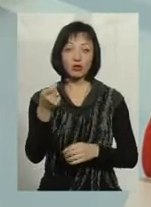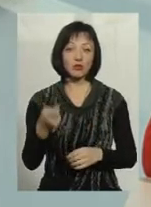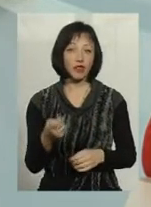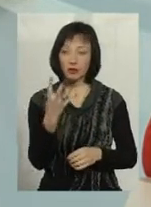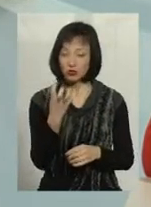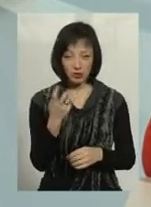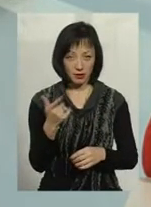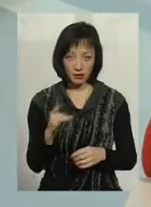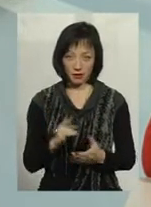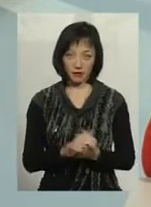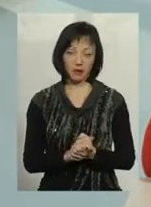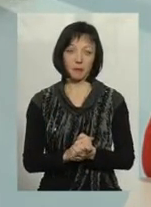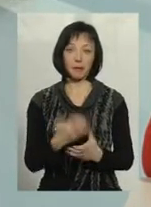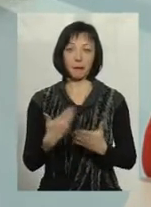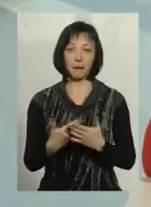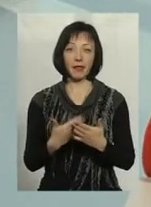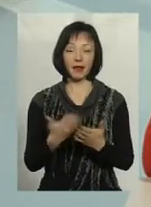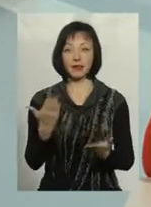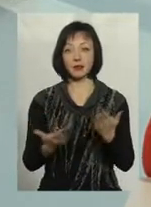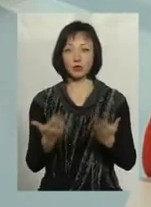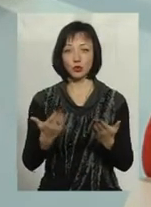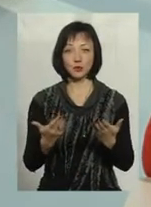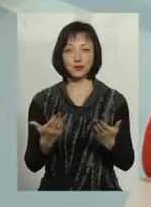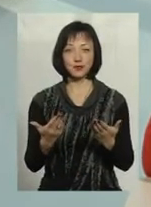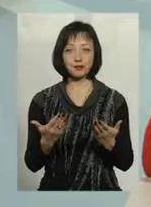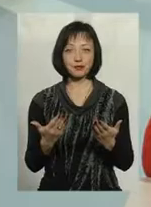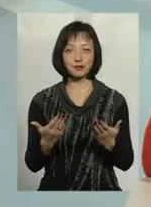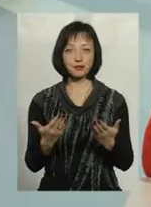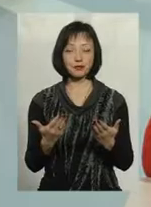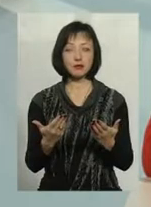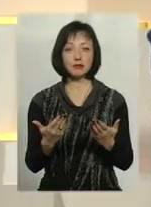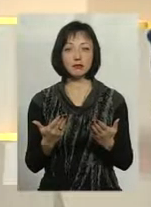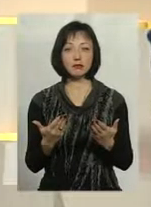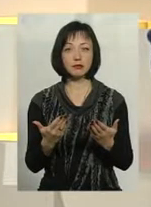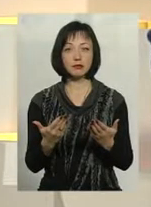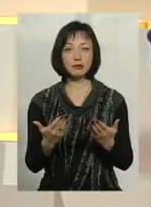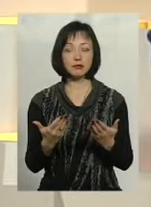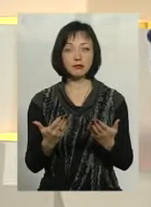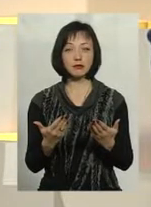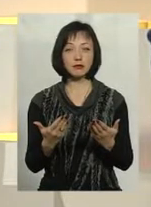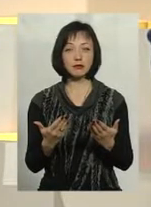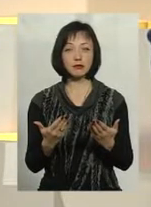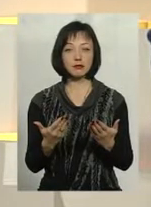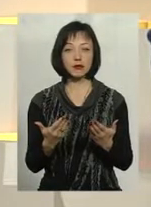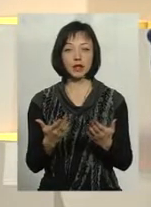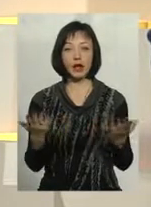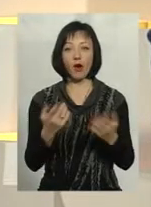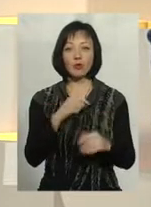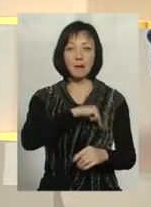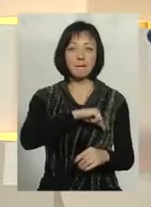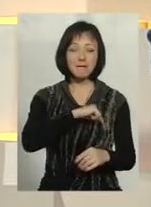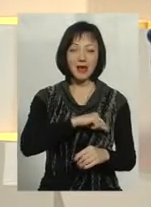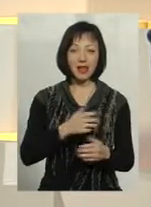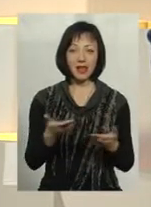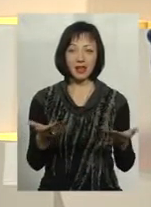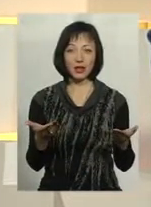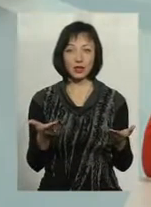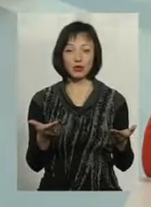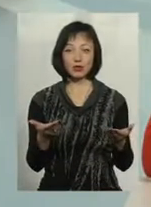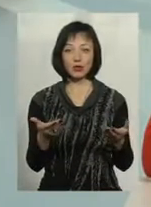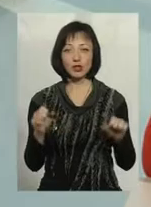докапіталізацію Приватбанку потрібно 150 мільярдів. Ми бачимо, що сьогодні вивозяться кошти з країни, але, на жаль, ми жодного слова